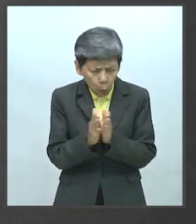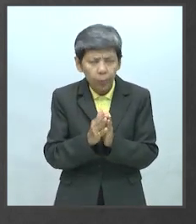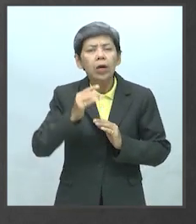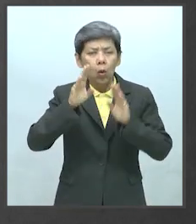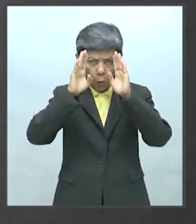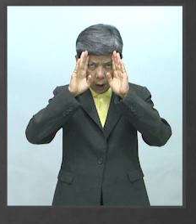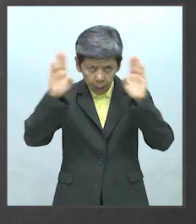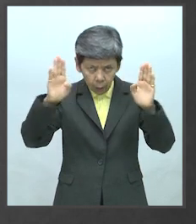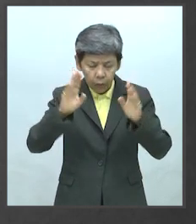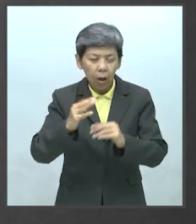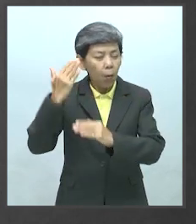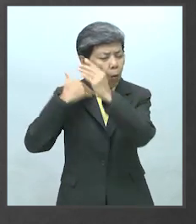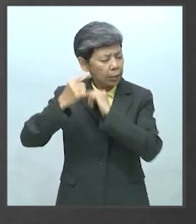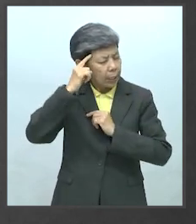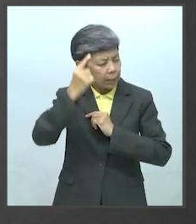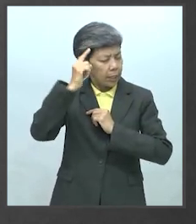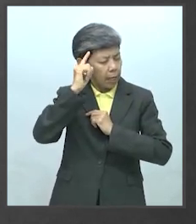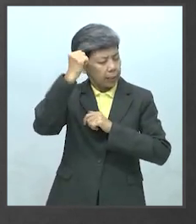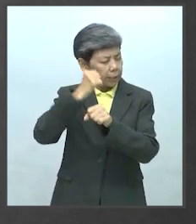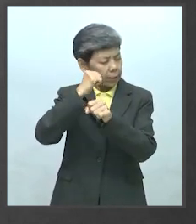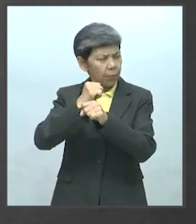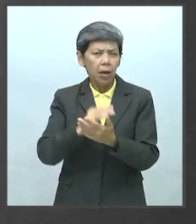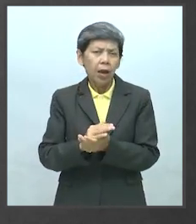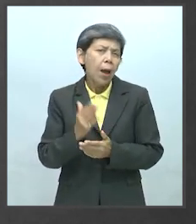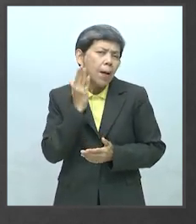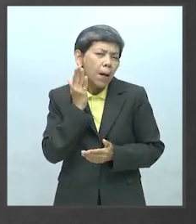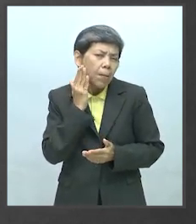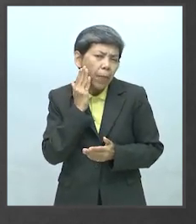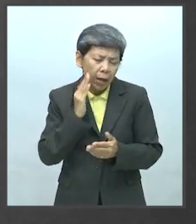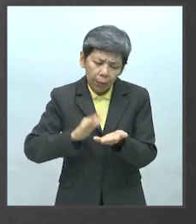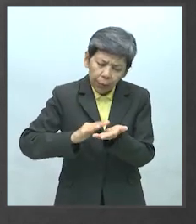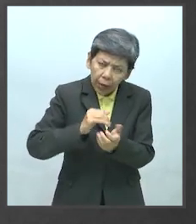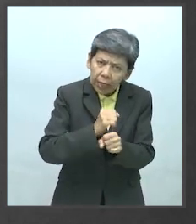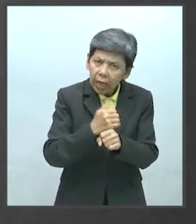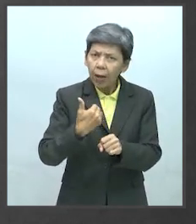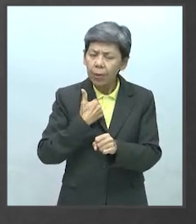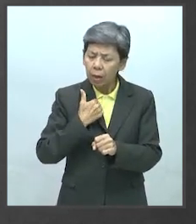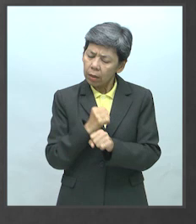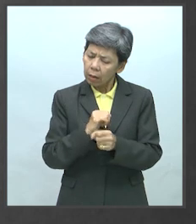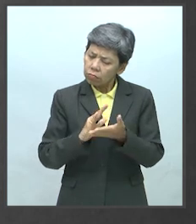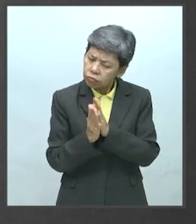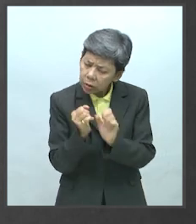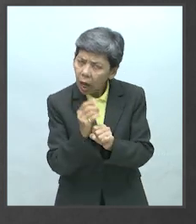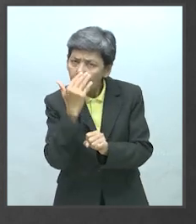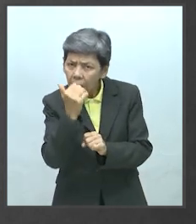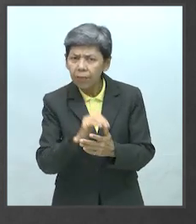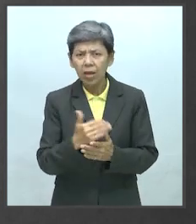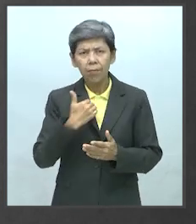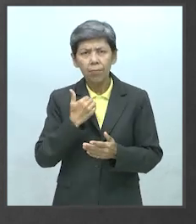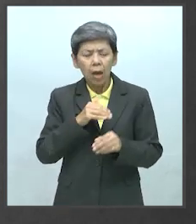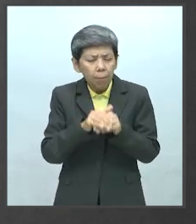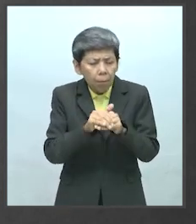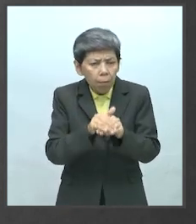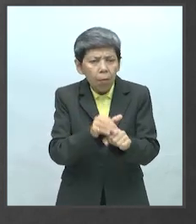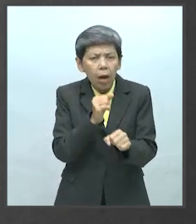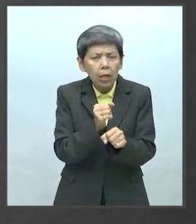แต่ก็ควบคู่ไปกับองค์ความรู้ที่คนสมัยโบราณคิดค้นขึ้นมาทำไมแป้งถึงต้องโม้ทับน้ำทำไมต้องแปรรูปนะครับทำไมจะ